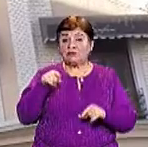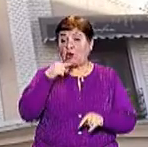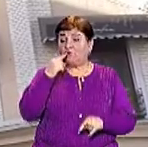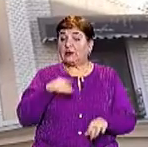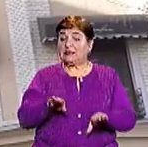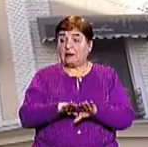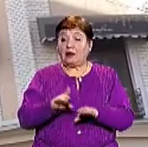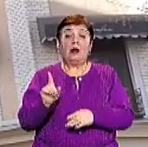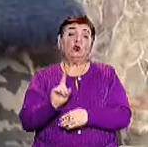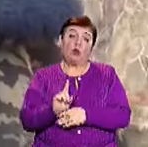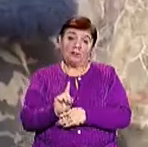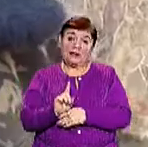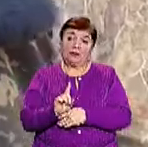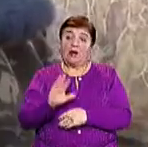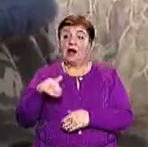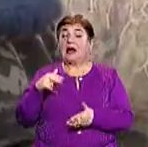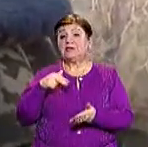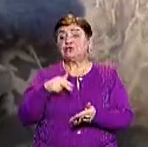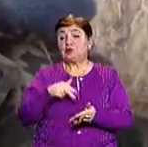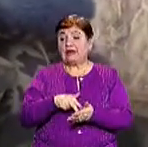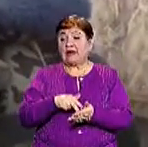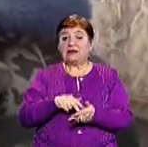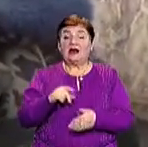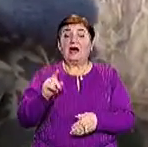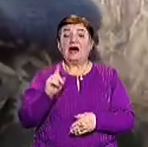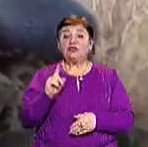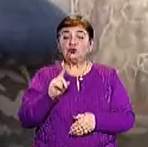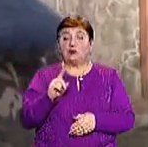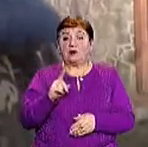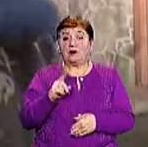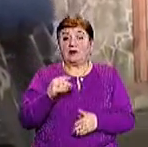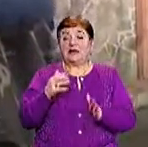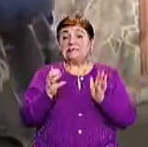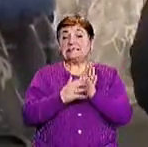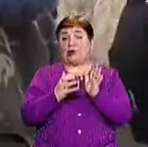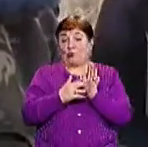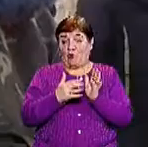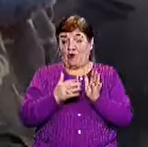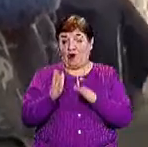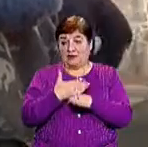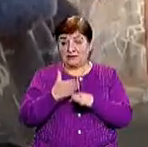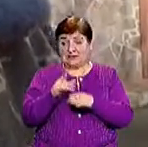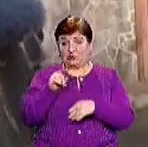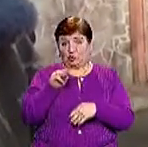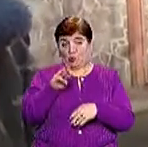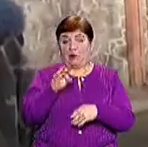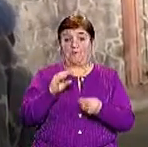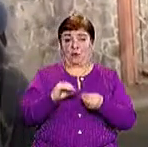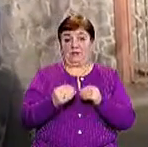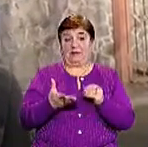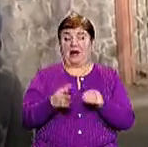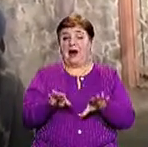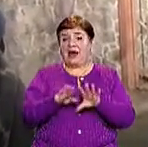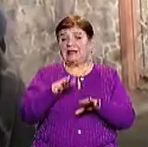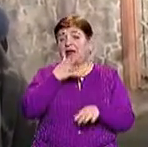так. Нормально, навіть стоять. Нам то, що тут дурачок, що ламають стекло, знаєш, от то проблема. А так,